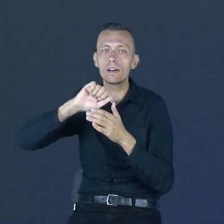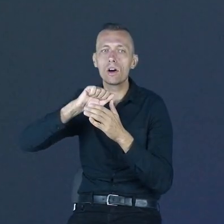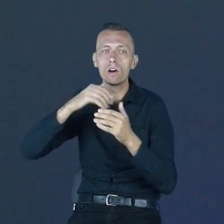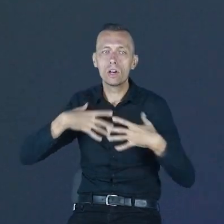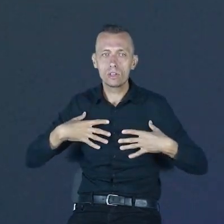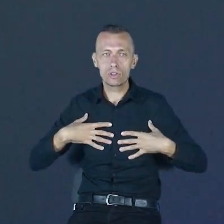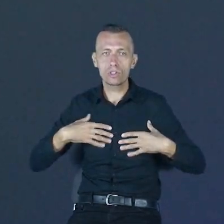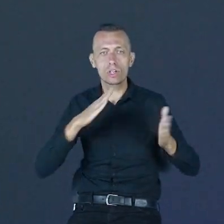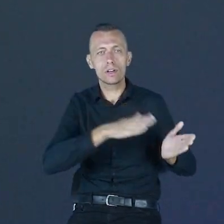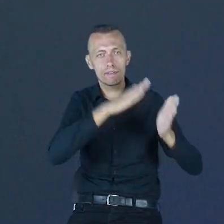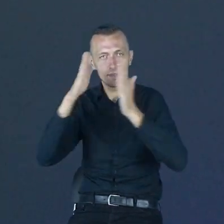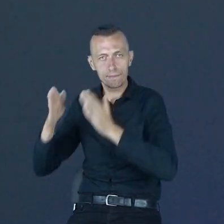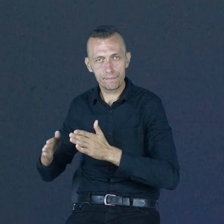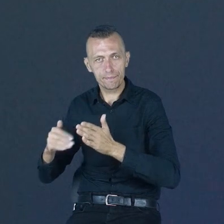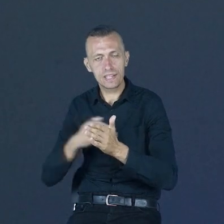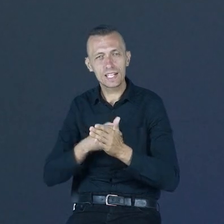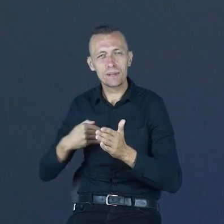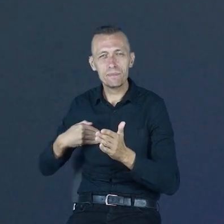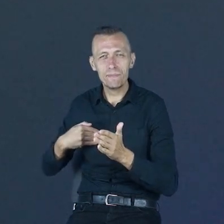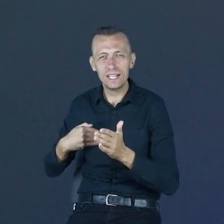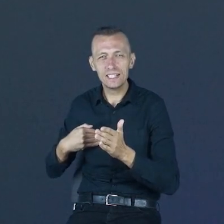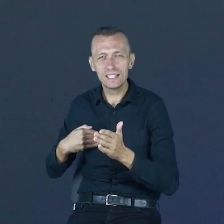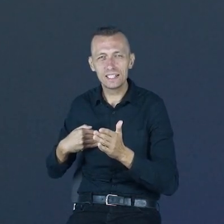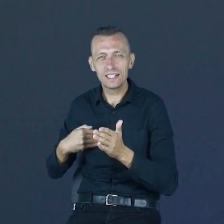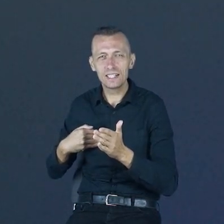podporządkowani Bogu, dopiero wtedy